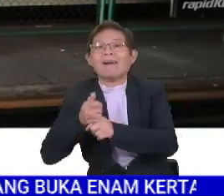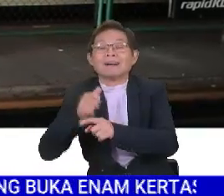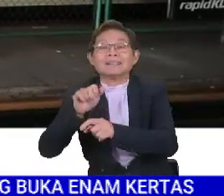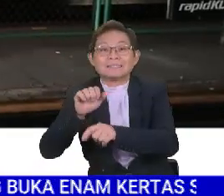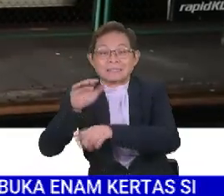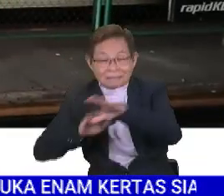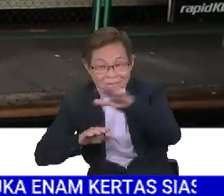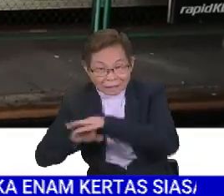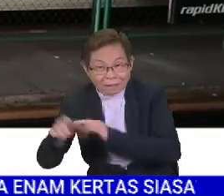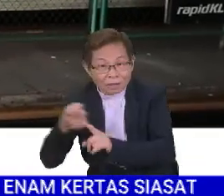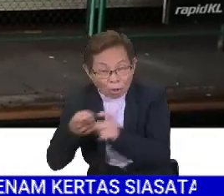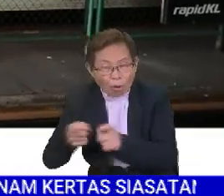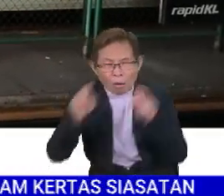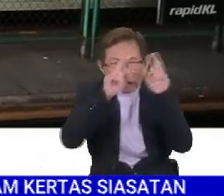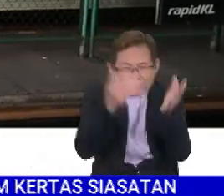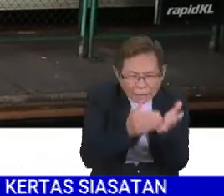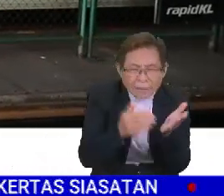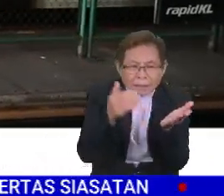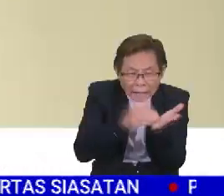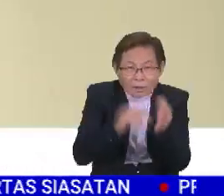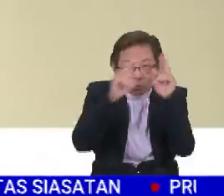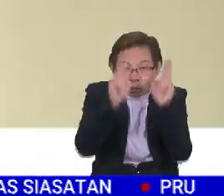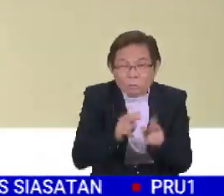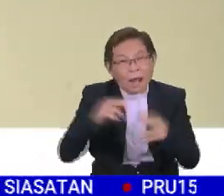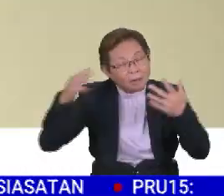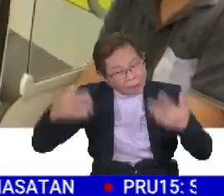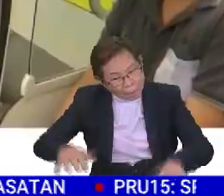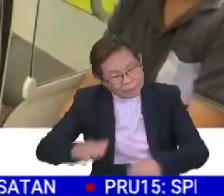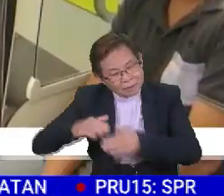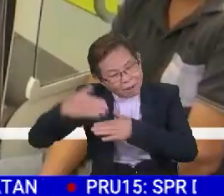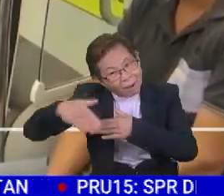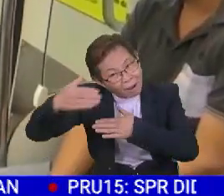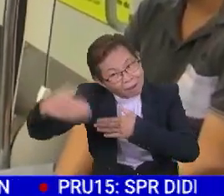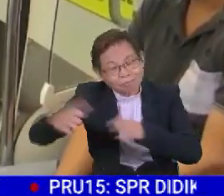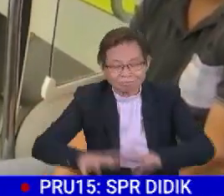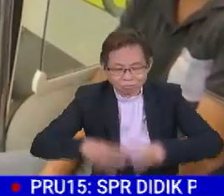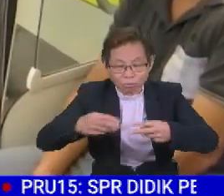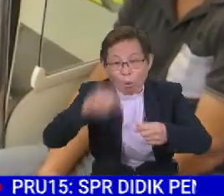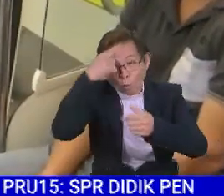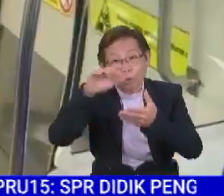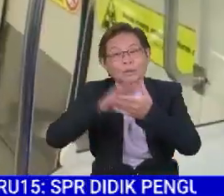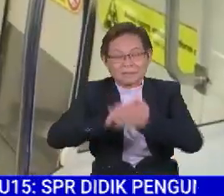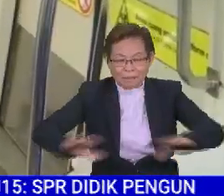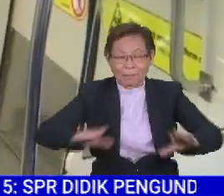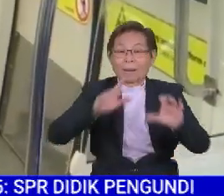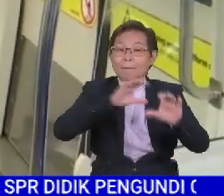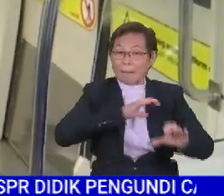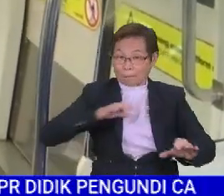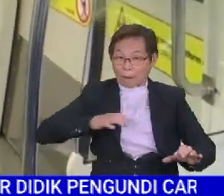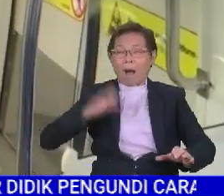Namun selepas beberapa kali ujian dilakukan, akhirnya ia berjalan lancar. Demi keselamatan penumpang,